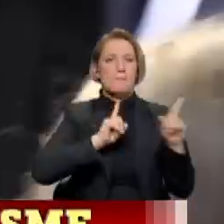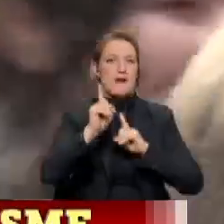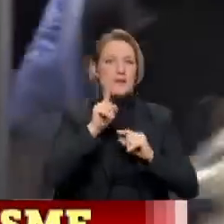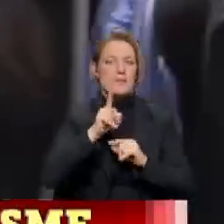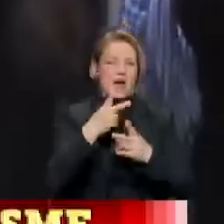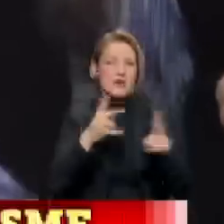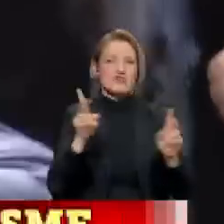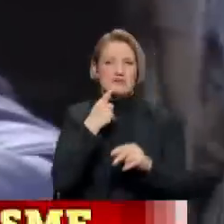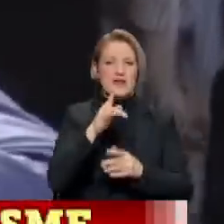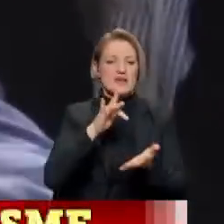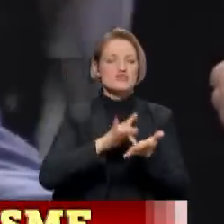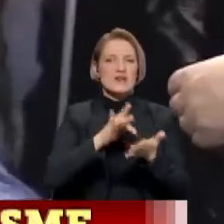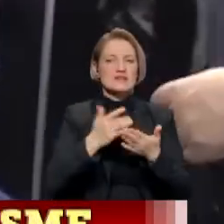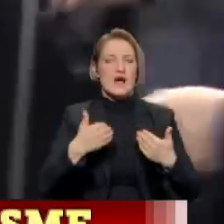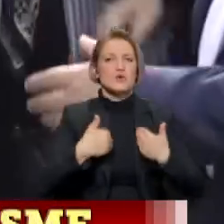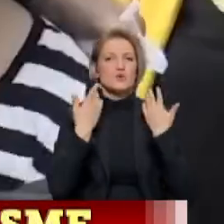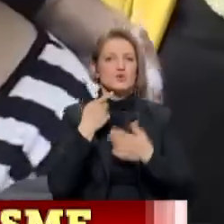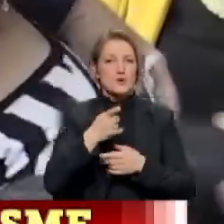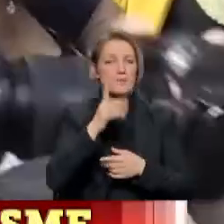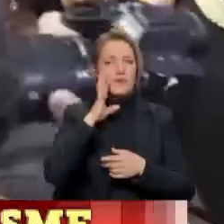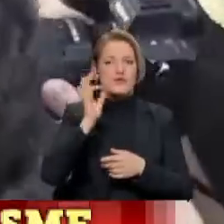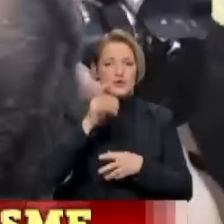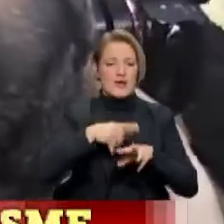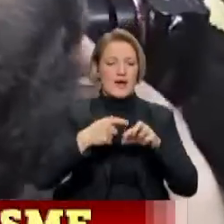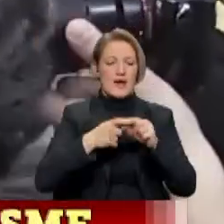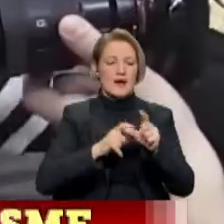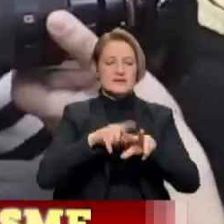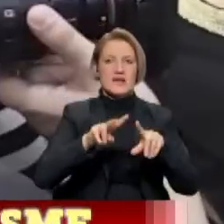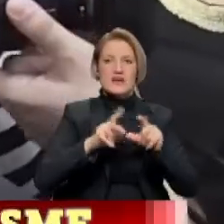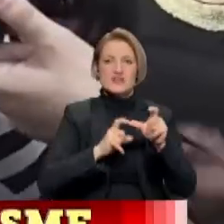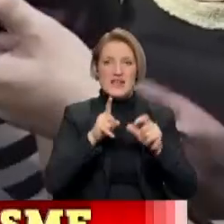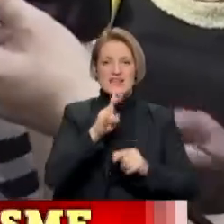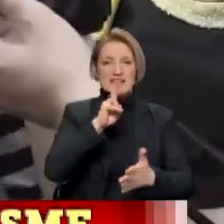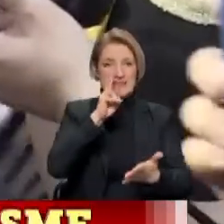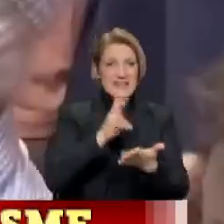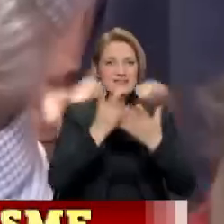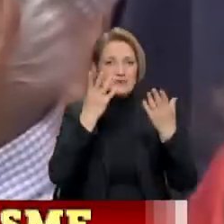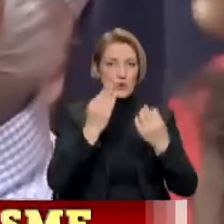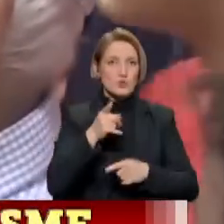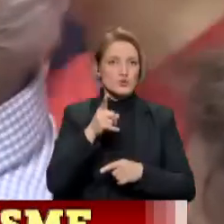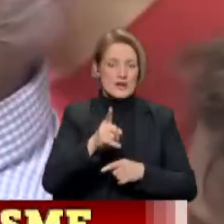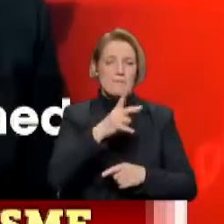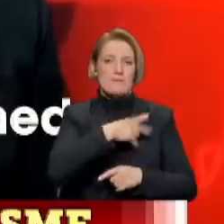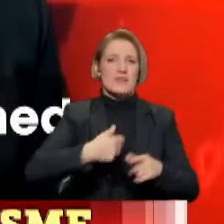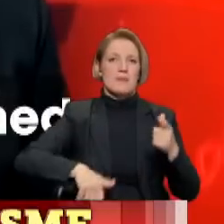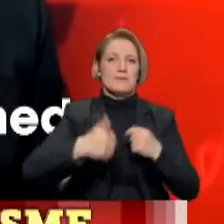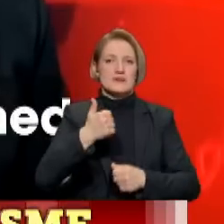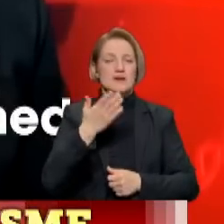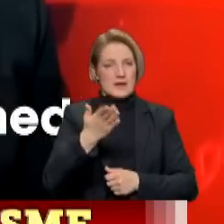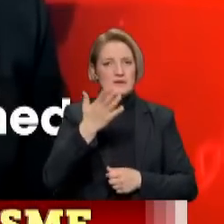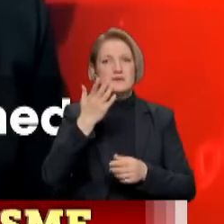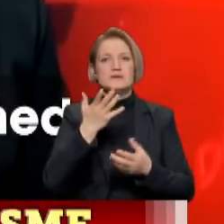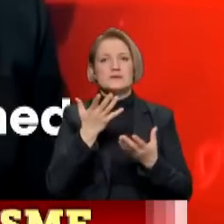kararda. Ceza hukuku profesörü Ersan Şen'e göre ceza kesinleştiği an siyasi yasak da devreye girecek. Siyasi